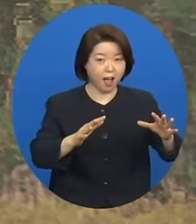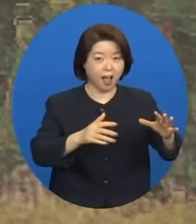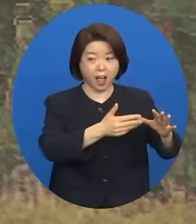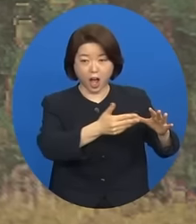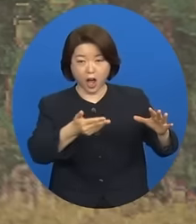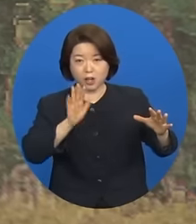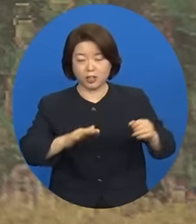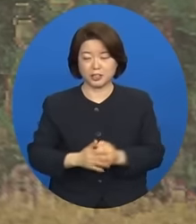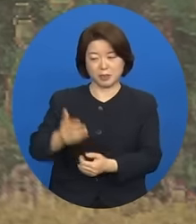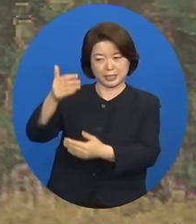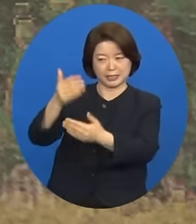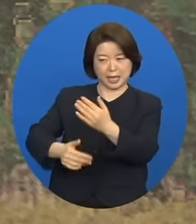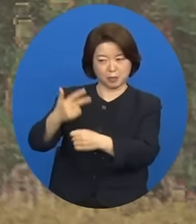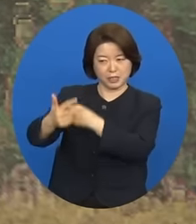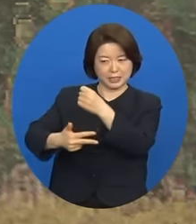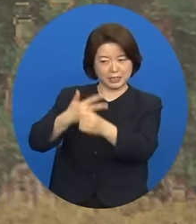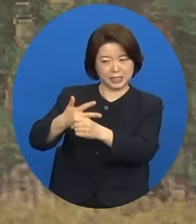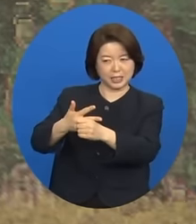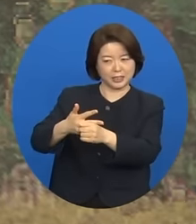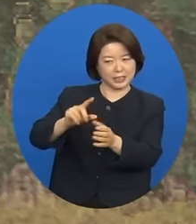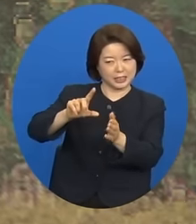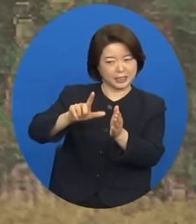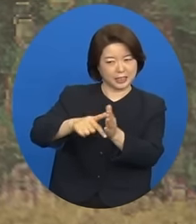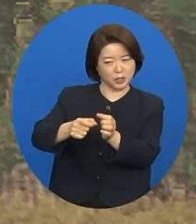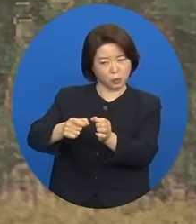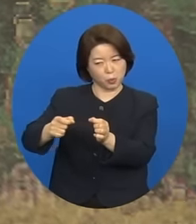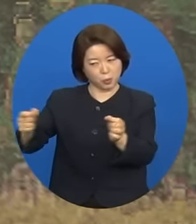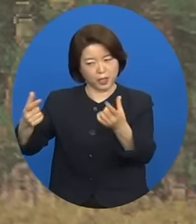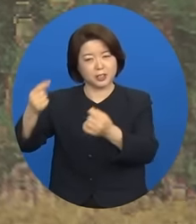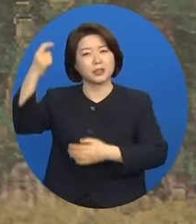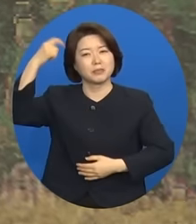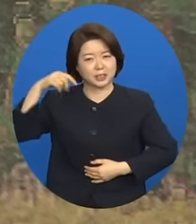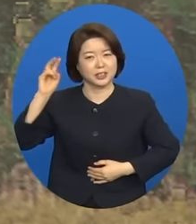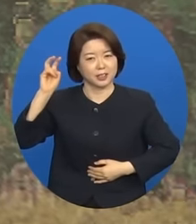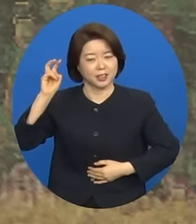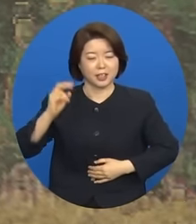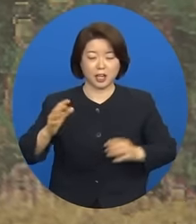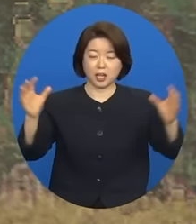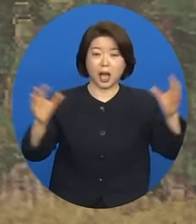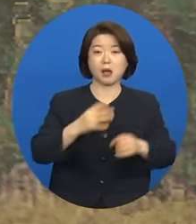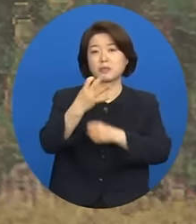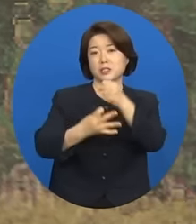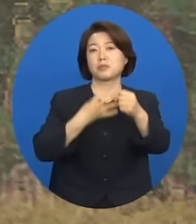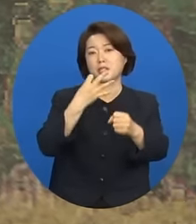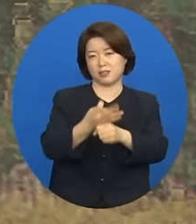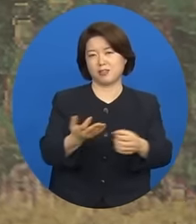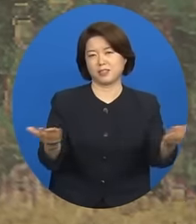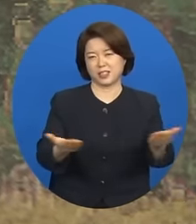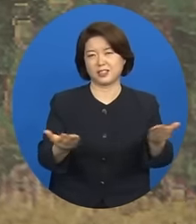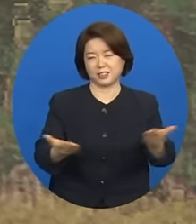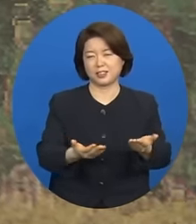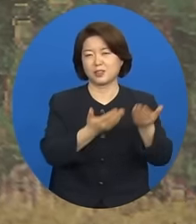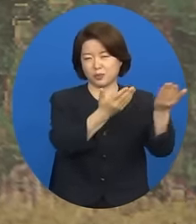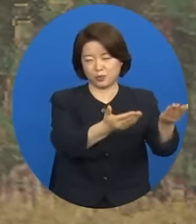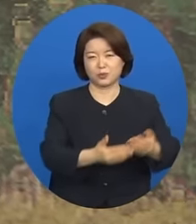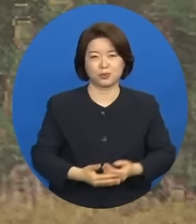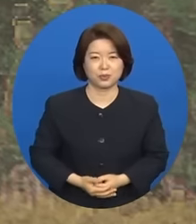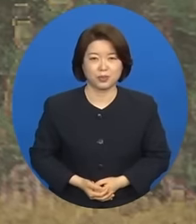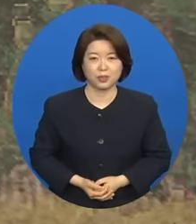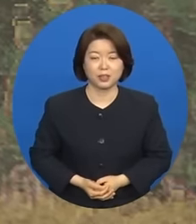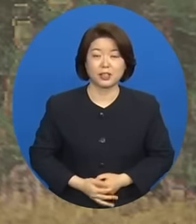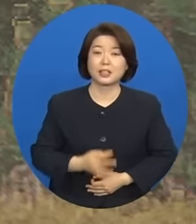많이 가지 않았던 것 같아요. 14년을 그렇게 보내게 됩니다. 14년이 흘렀을 때에